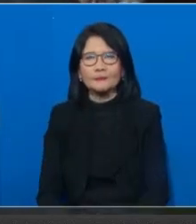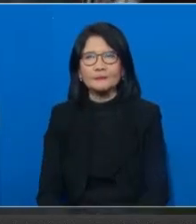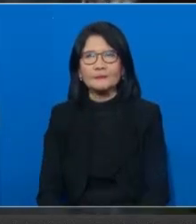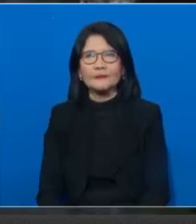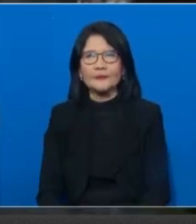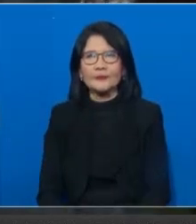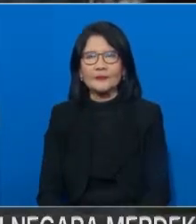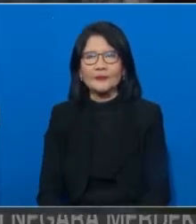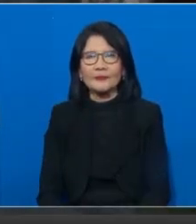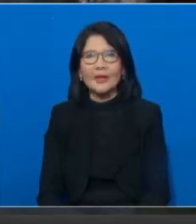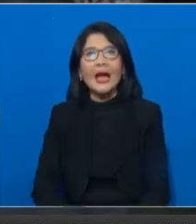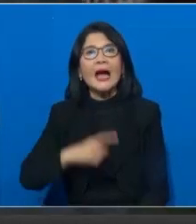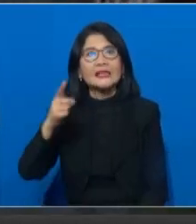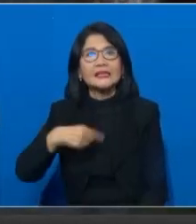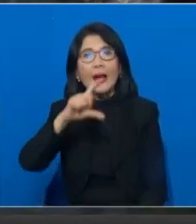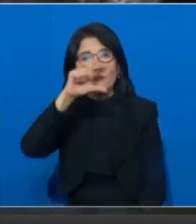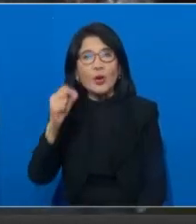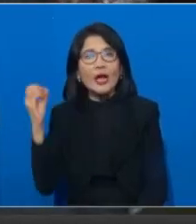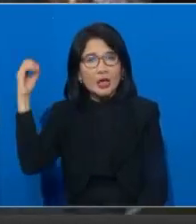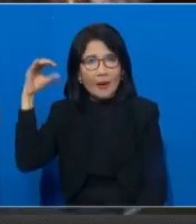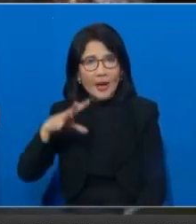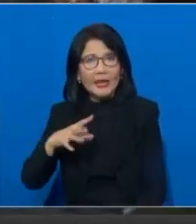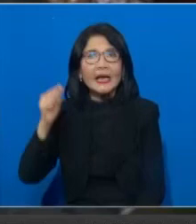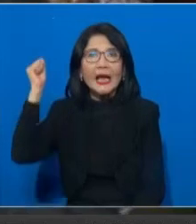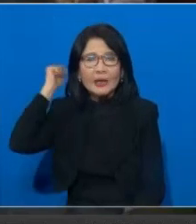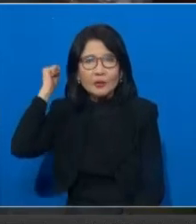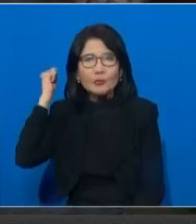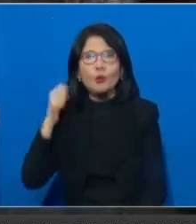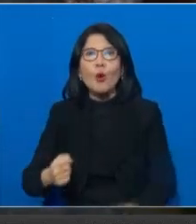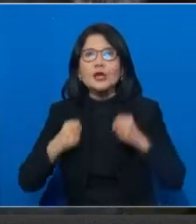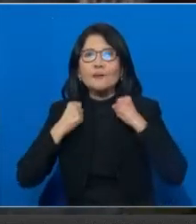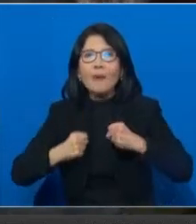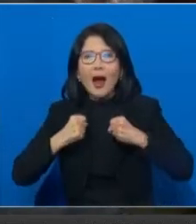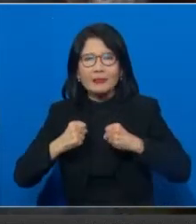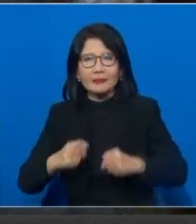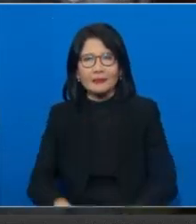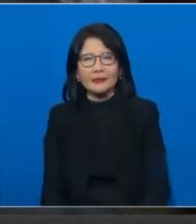dilakukan seperti ini? Iya, setiap bulan Ramadan. Ini ibu-ibu alhamdulillah semangat sekali.